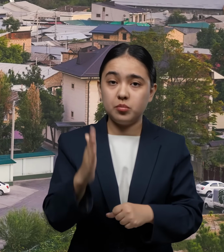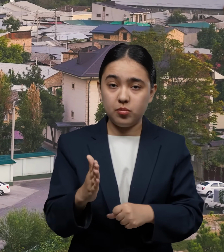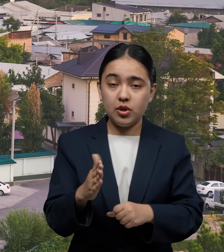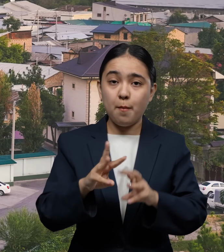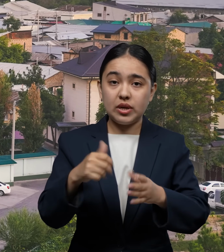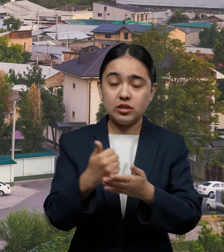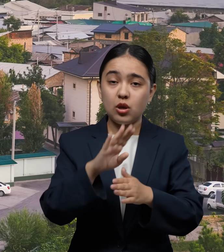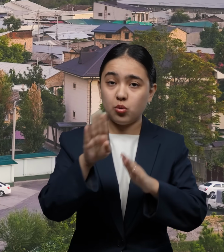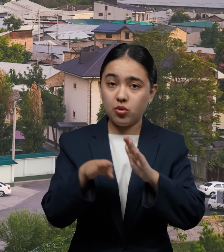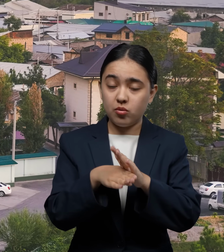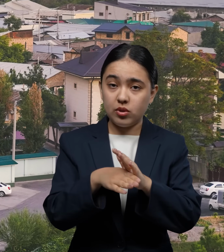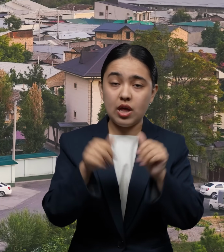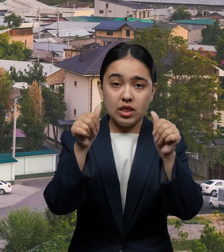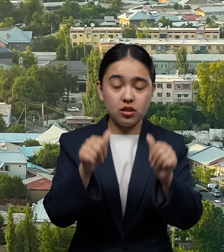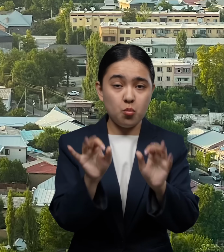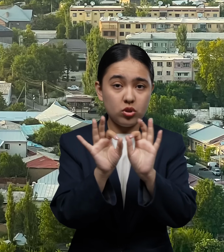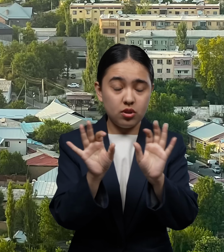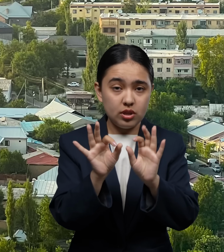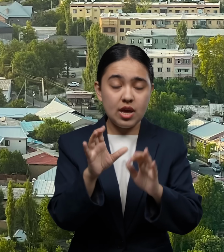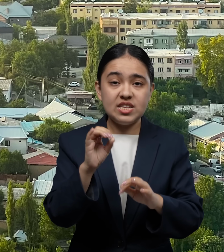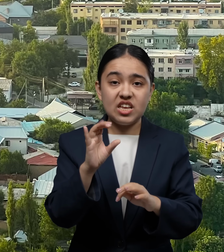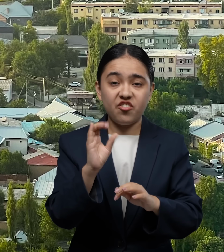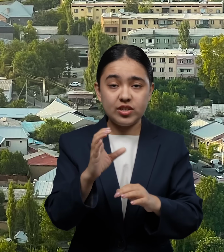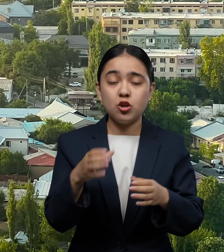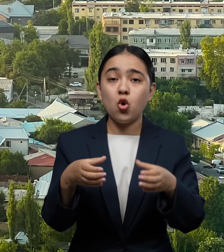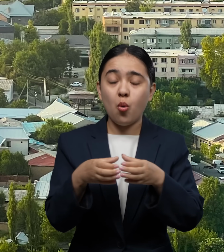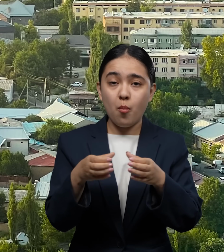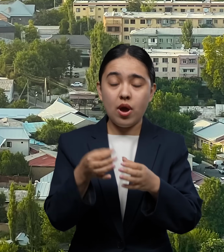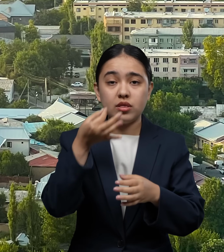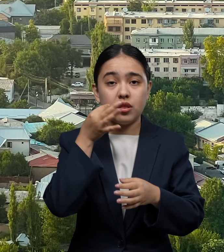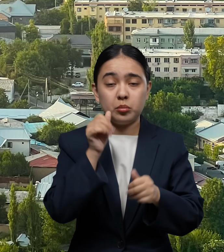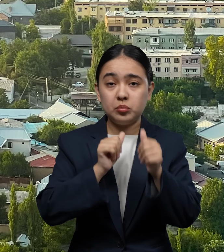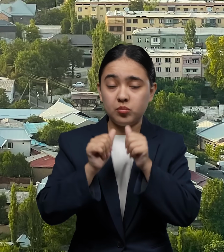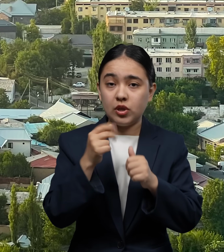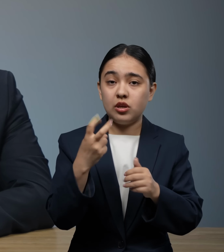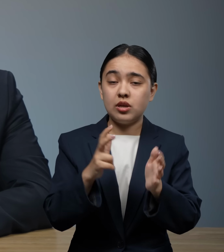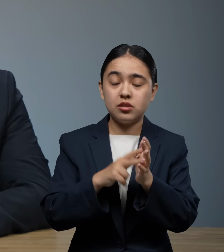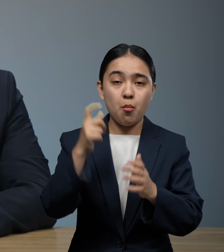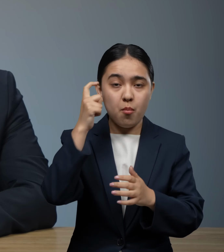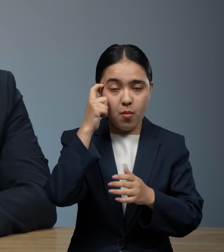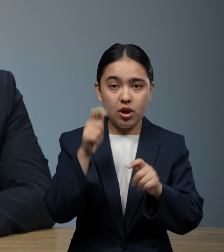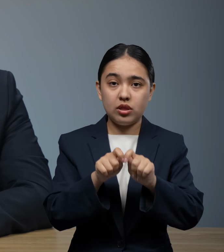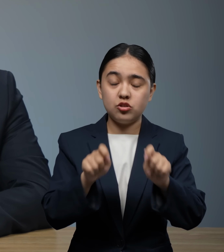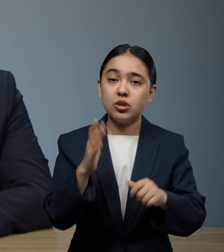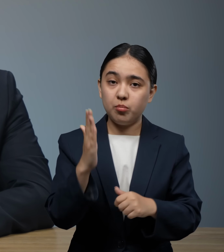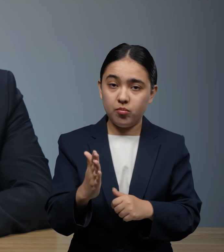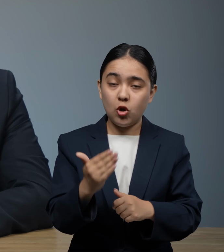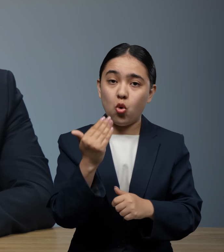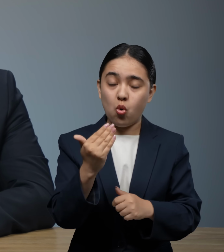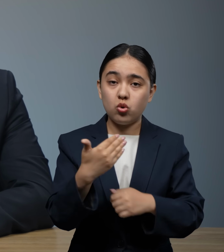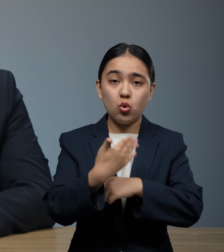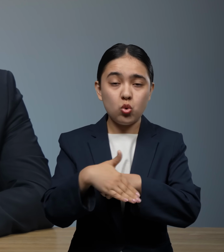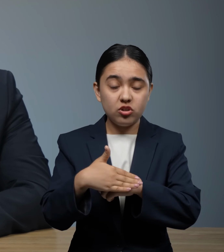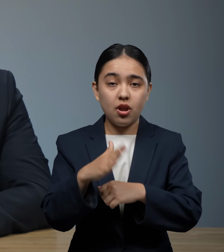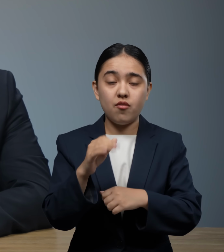etiladigan bo'ldi. Prezident huzuridagi taqdimotda aytilishicha, servis kompaniyalari tajriba tariqasida 208 ta mahallada tashkil etiladi.